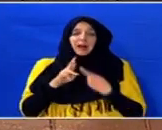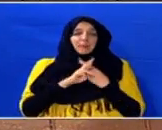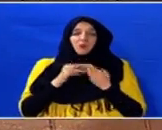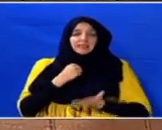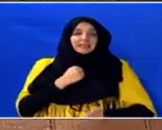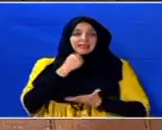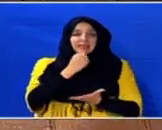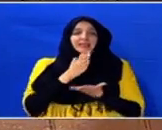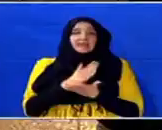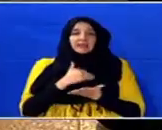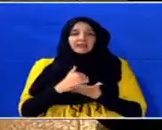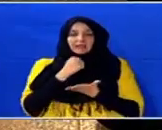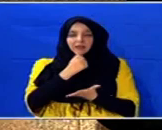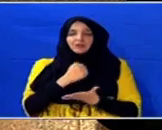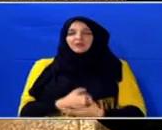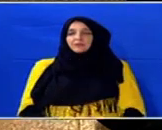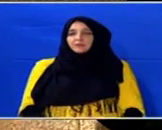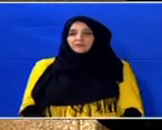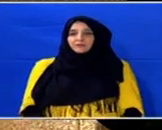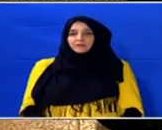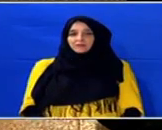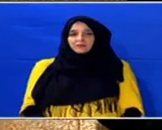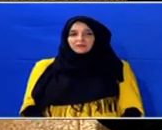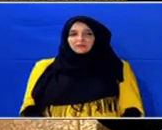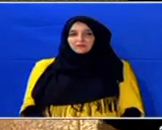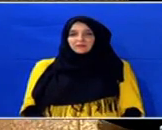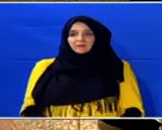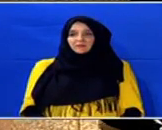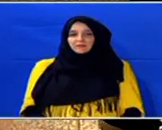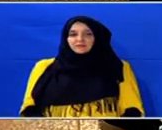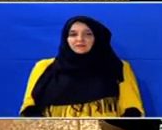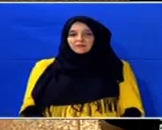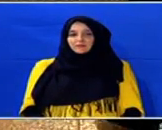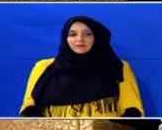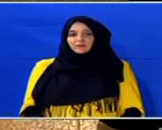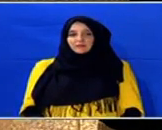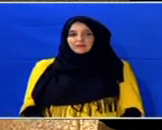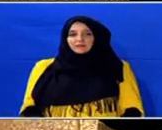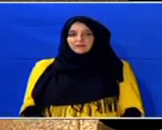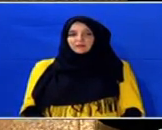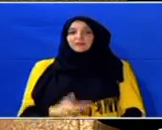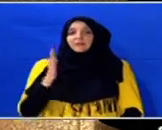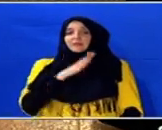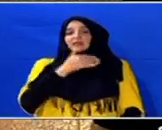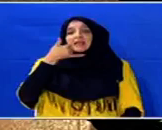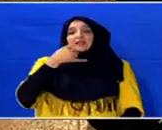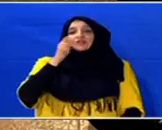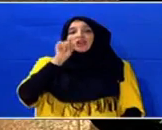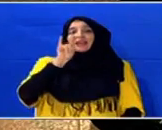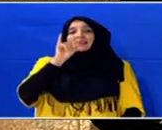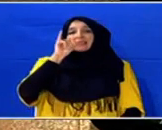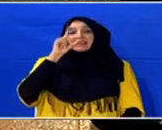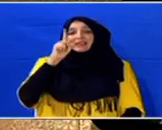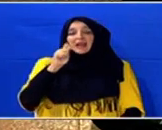هذه المعطيات، المعطيات وهذه الاحتمالات. بارك الله فيك ما شاء الله. الله يسلمك ما شاء الله. الأخت جهيدة من عنابة